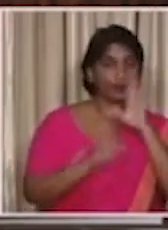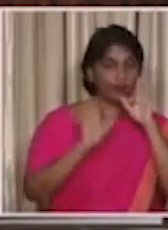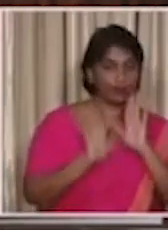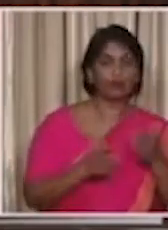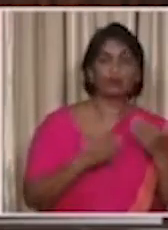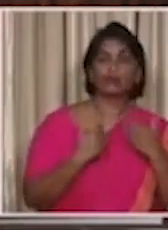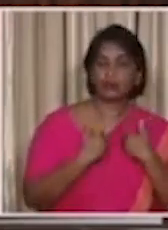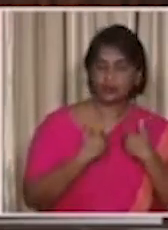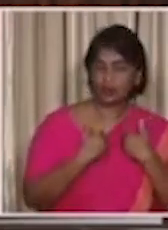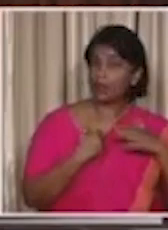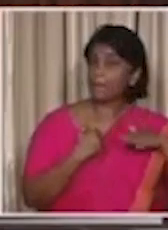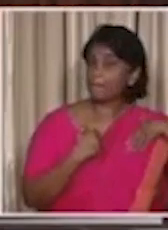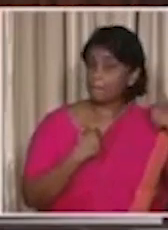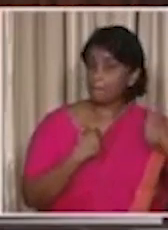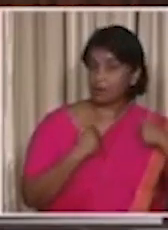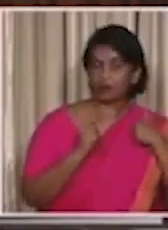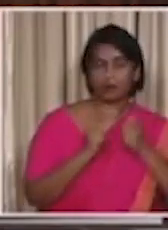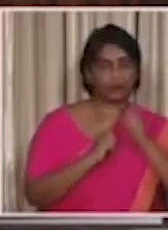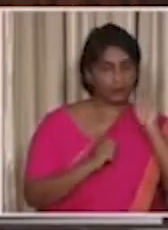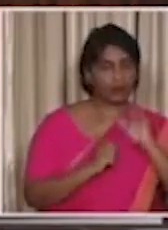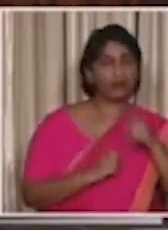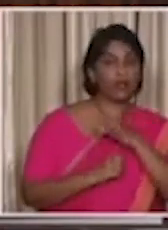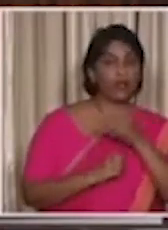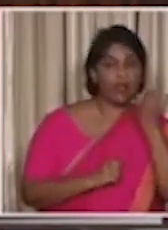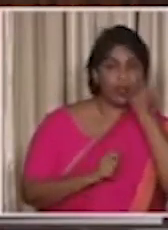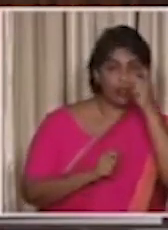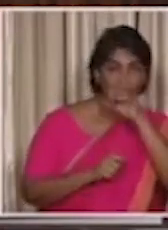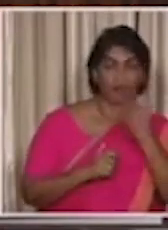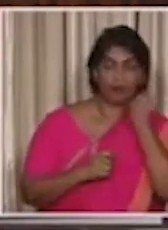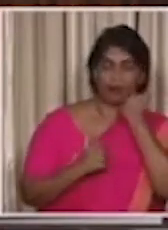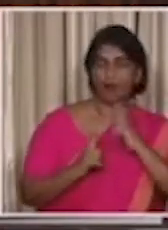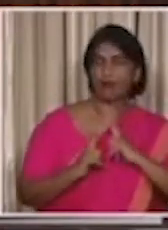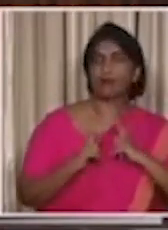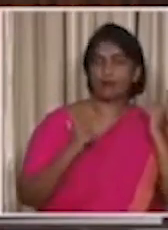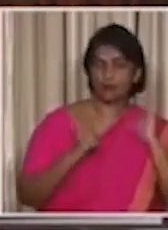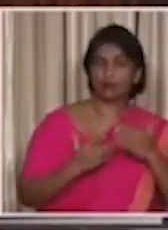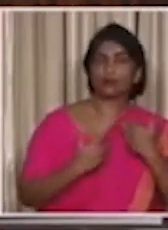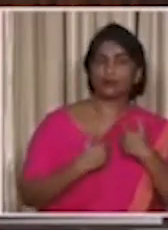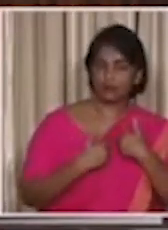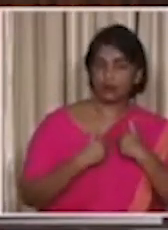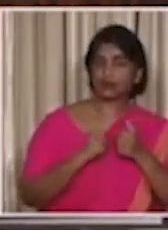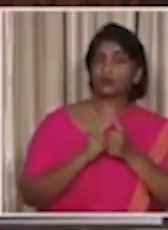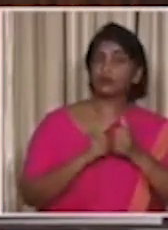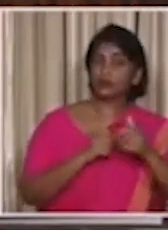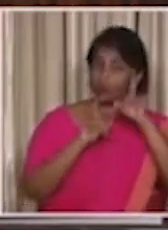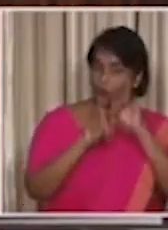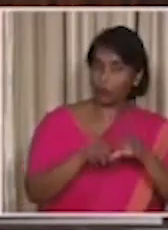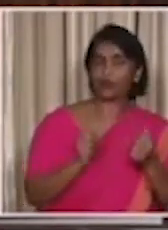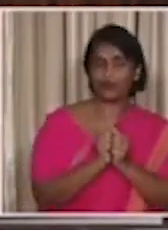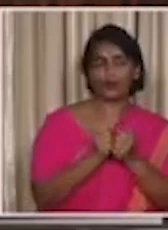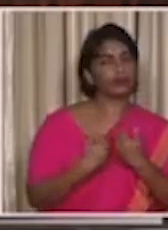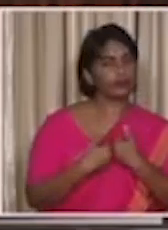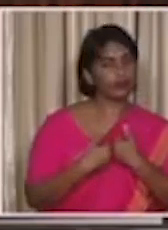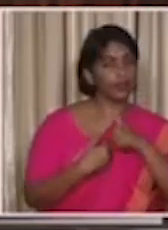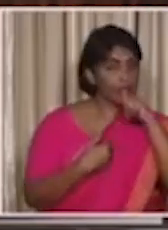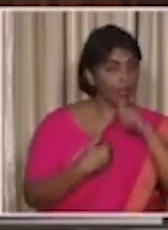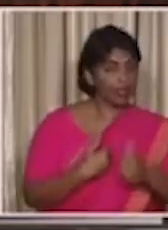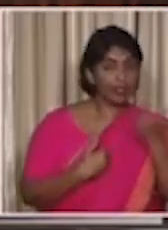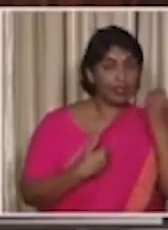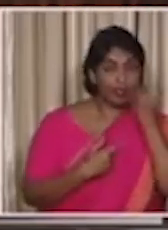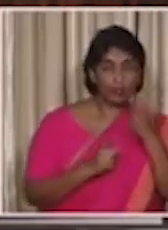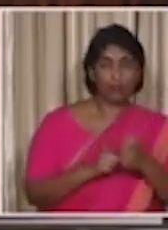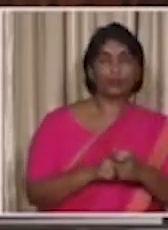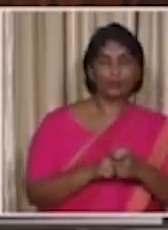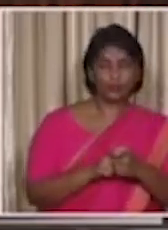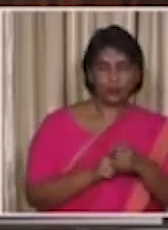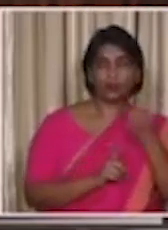අපි ප්‍රමුඛත්වය දෙන්න ඕනේ ලෙඩා සනීප කර ගැනීමටයි. මම මේ සිදු කරන්නේ ඒ කාර්යයයි. හැබැයි ලෙඩා අසාධ්‍ය